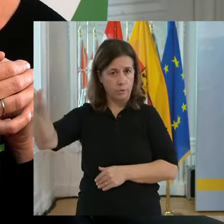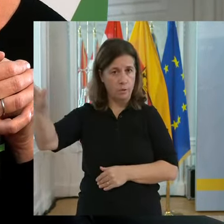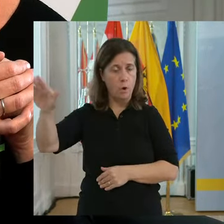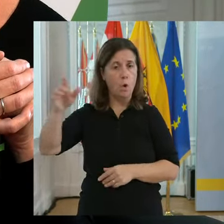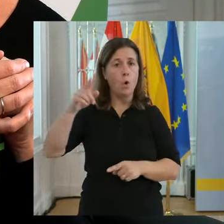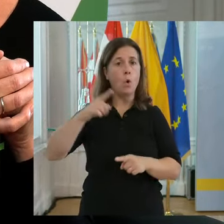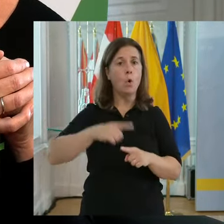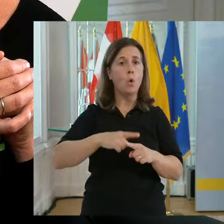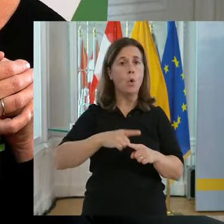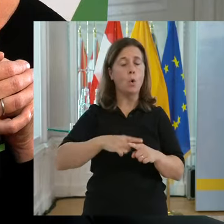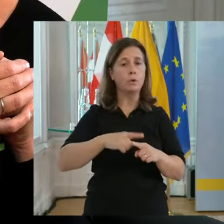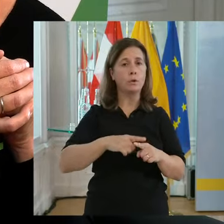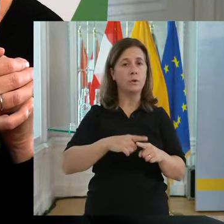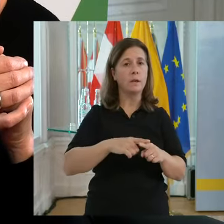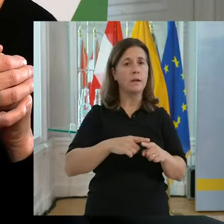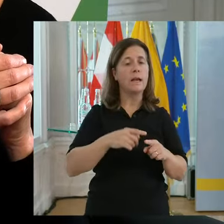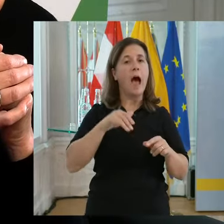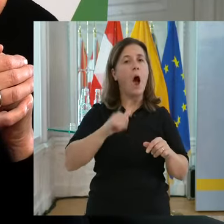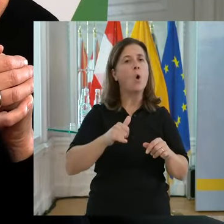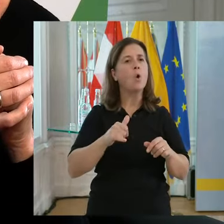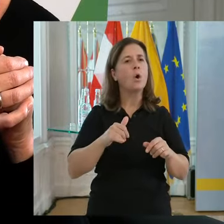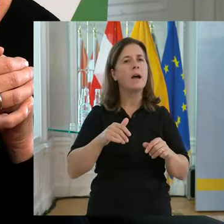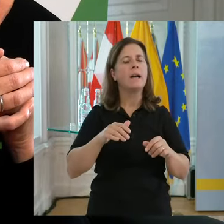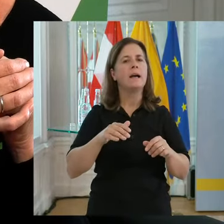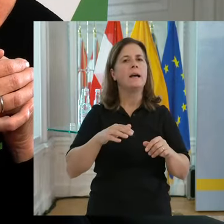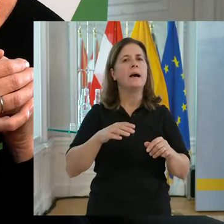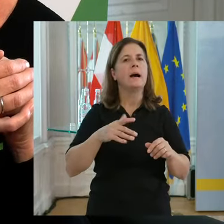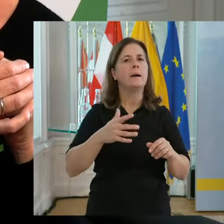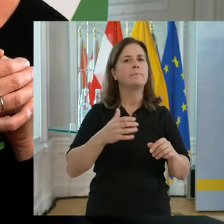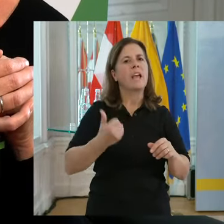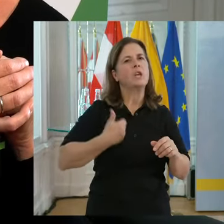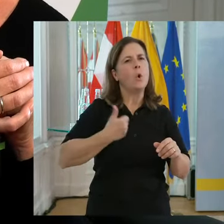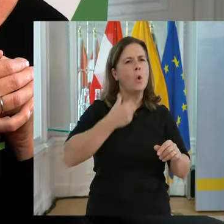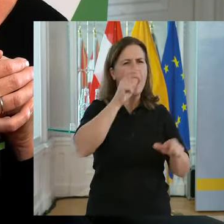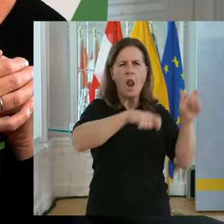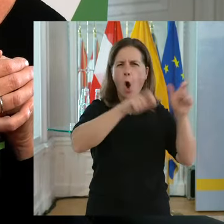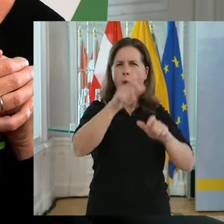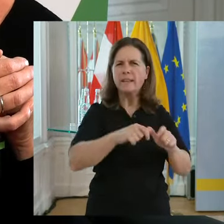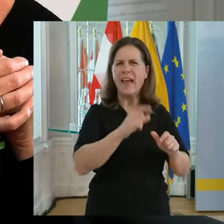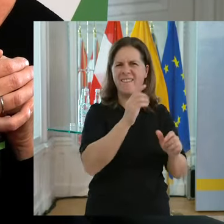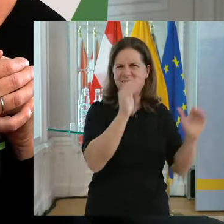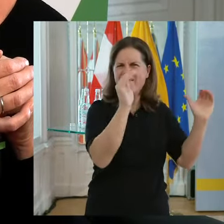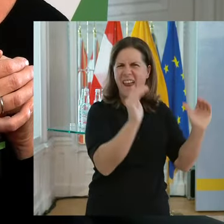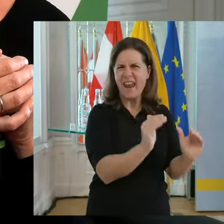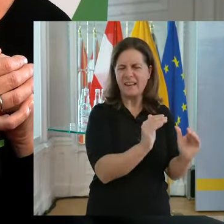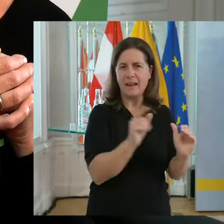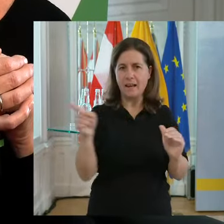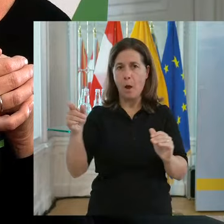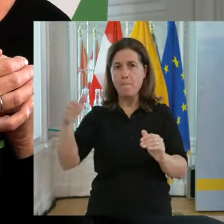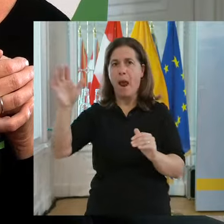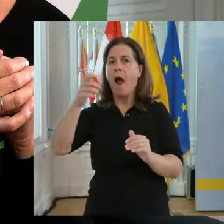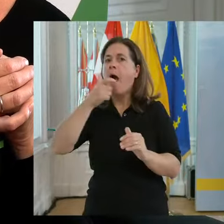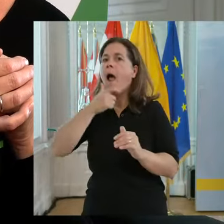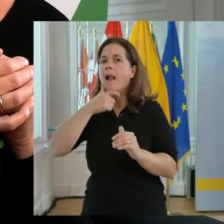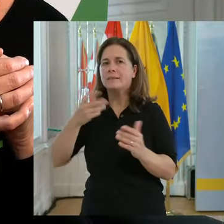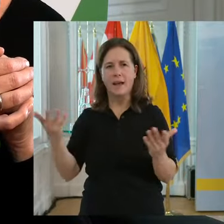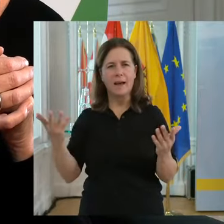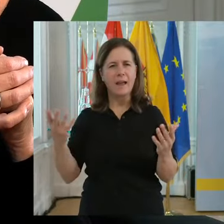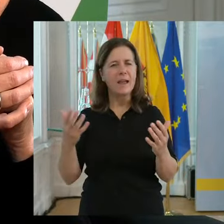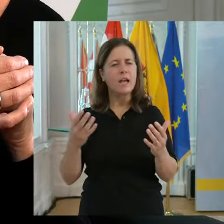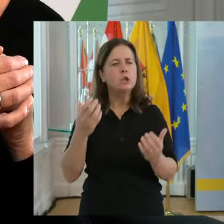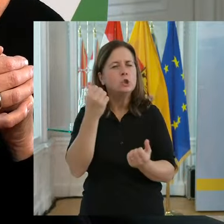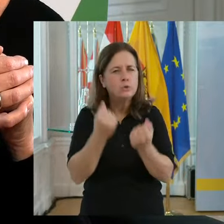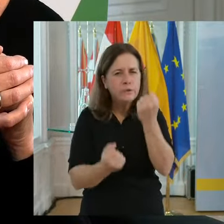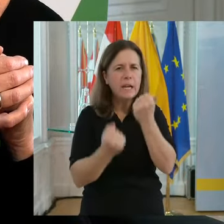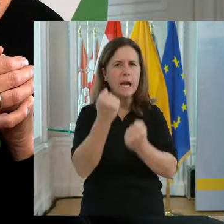Und demografische Entwicklung kennt hier im Saal auch jeder. Also es gibt einfach weniger junge Menschen. Und wie